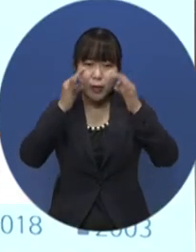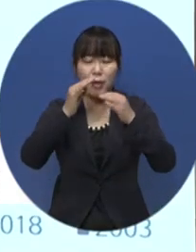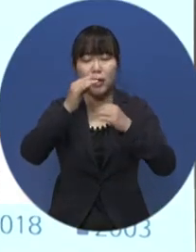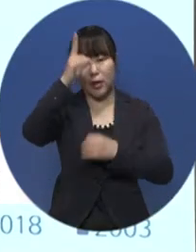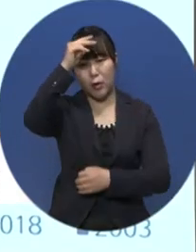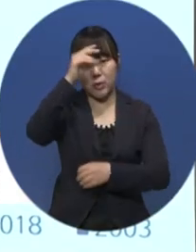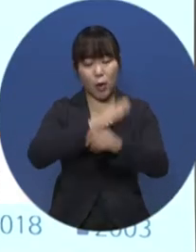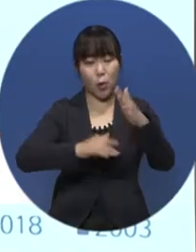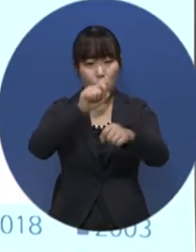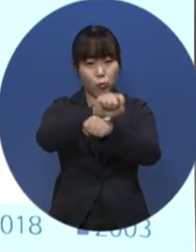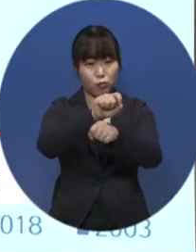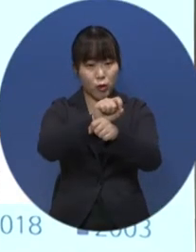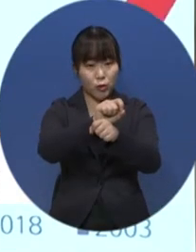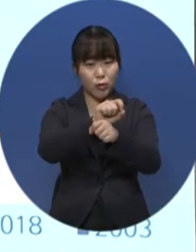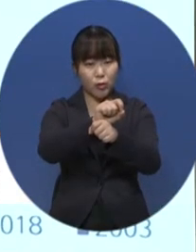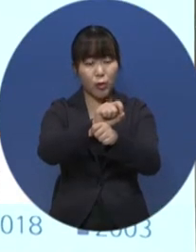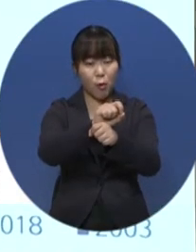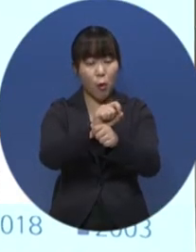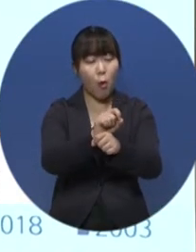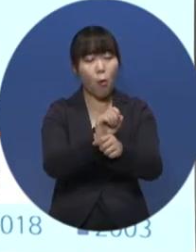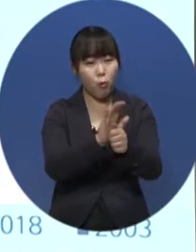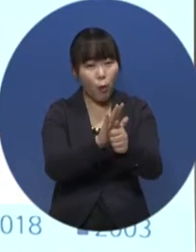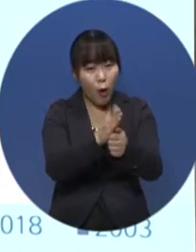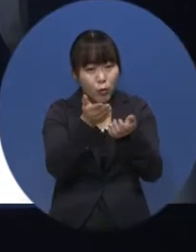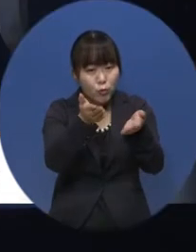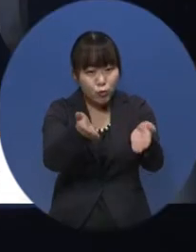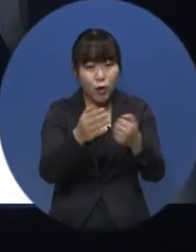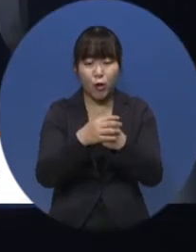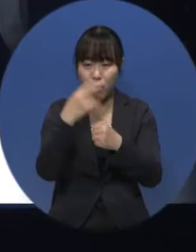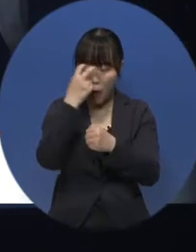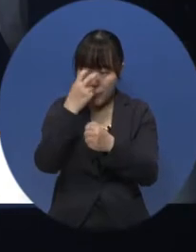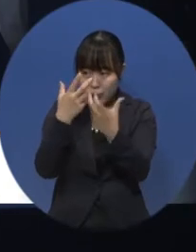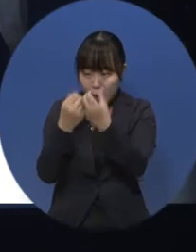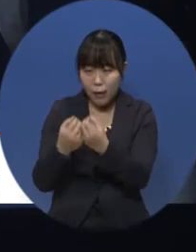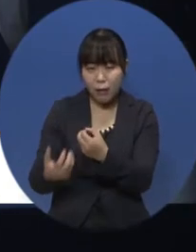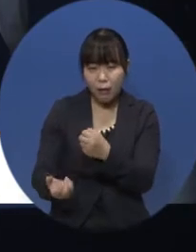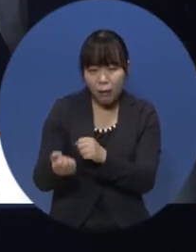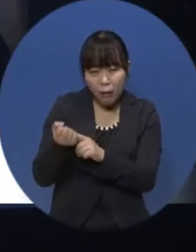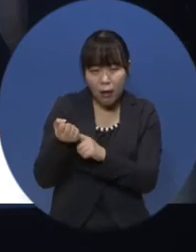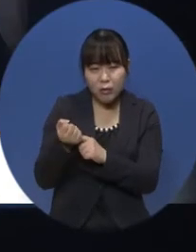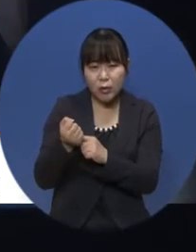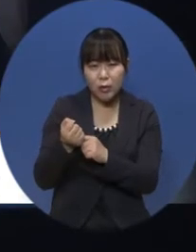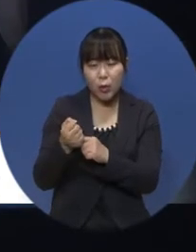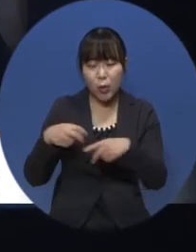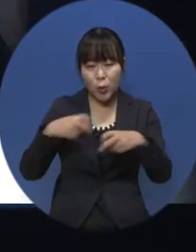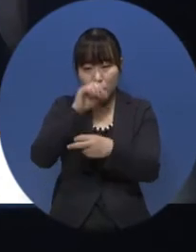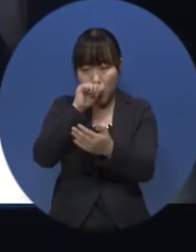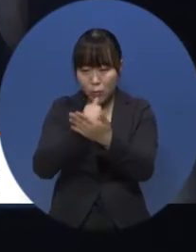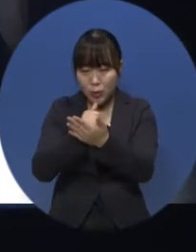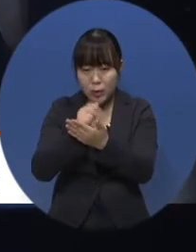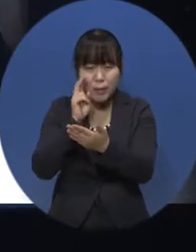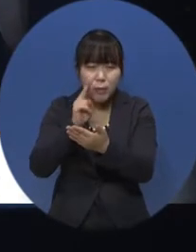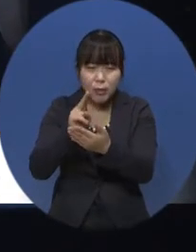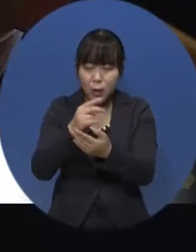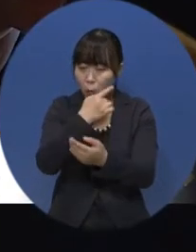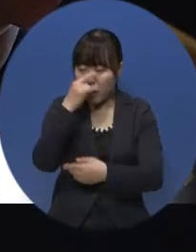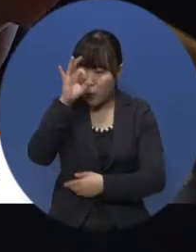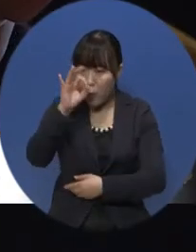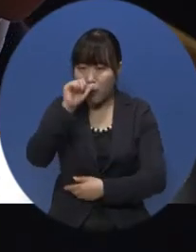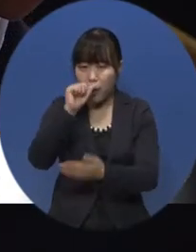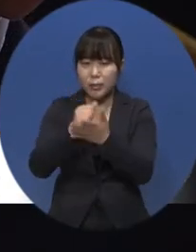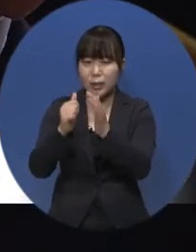공무원들을 격려하고 검거 사례를 발표함으로 교통범죄의 심각성을 알리고 범죄자는 반드시